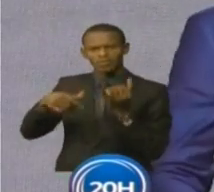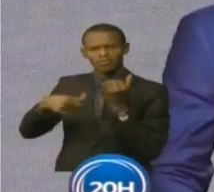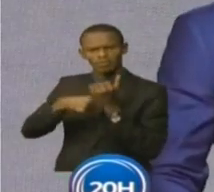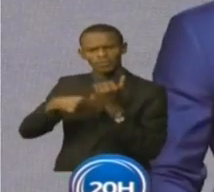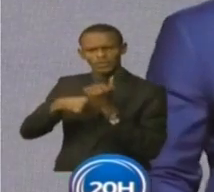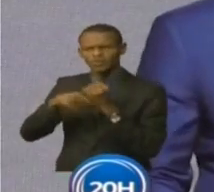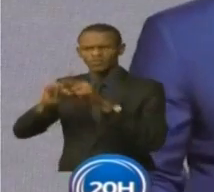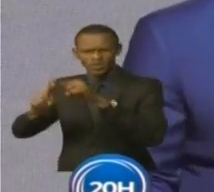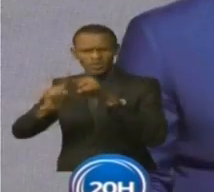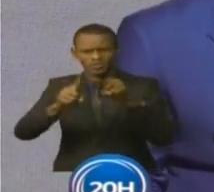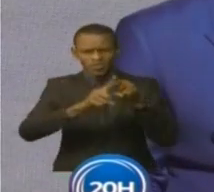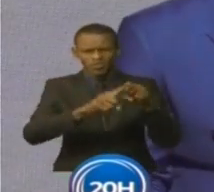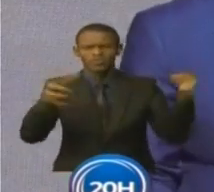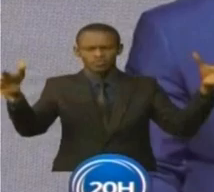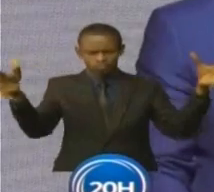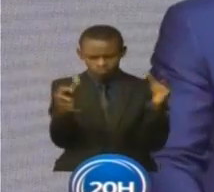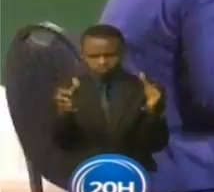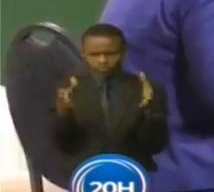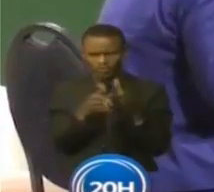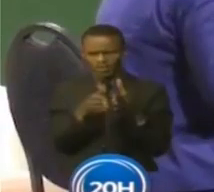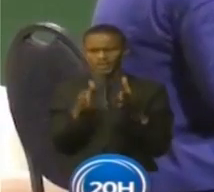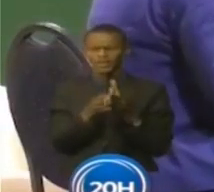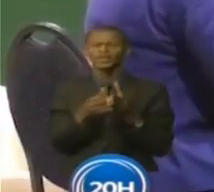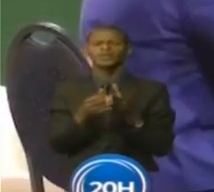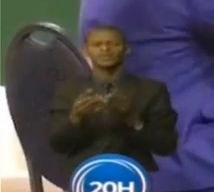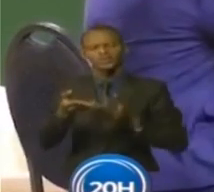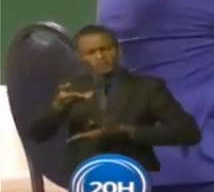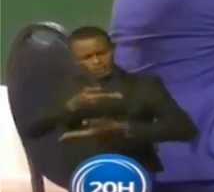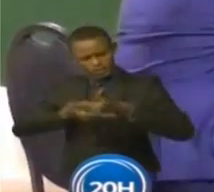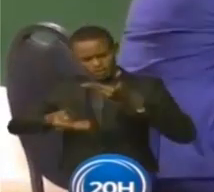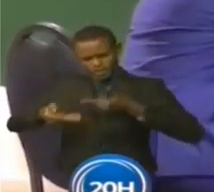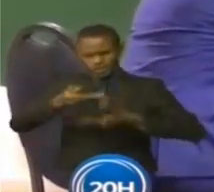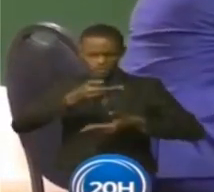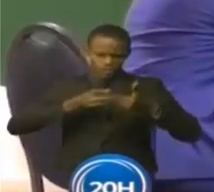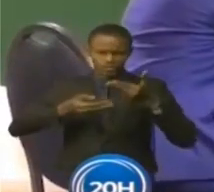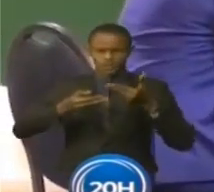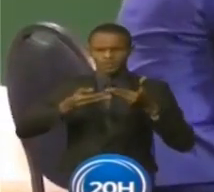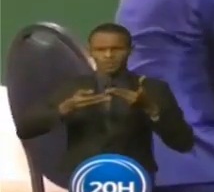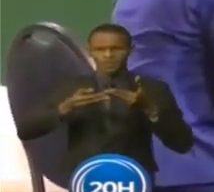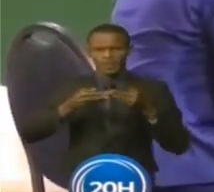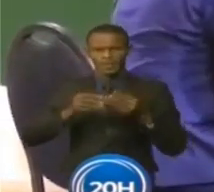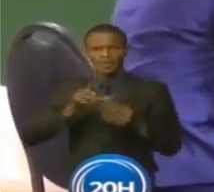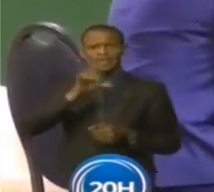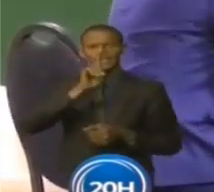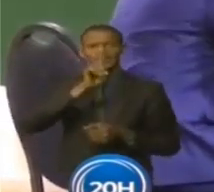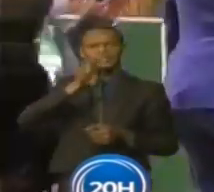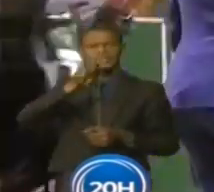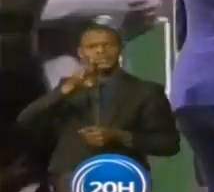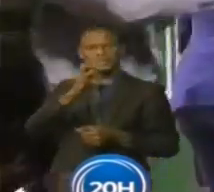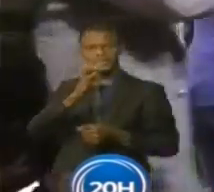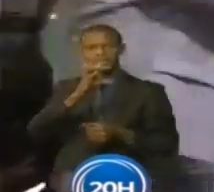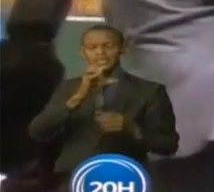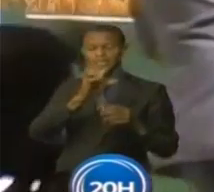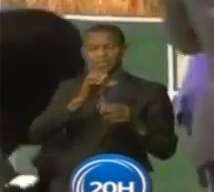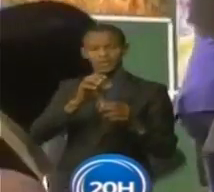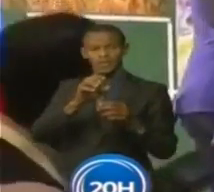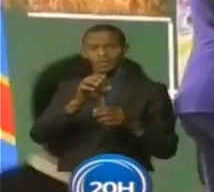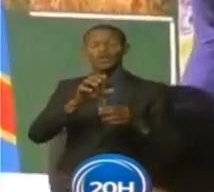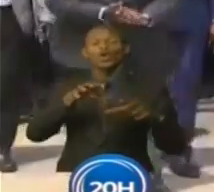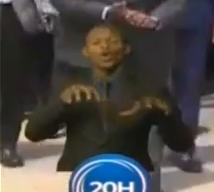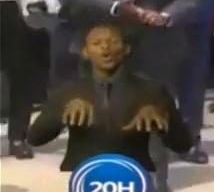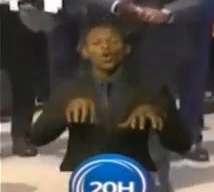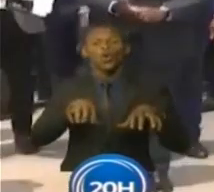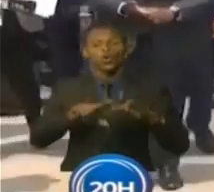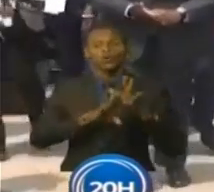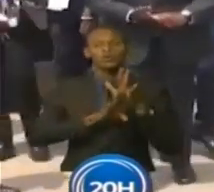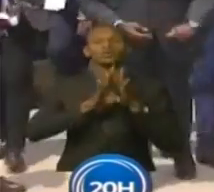Agribusiness a, selon le ministre de l'Agriculture, comme enjeu majeur la transformation du potentiel agricole de la République démocratique du